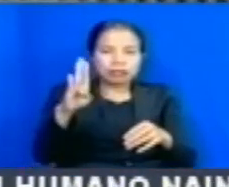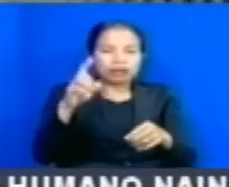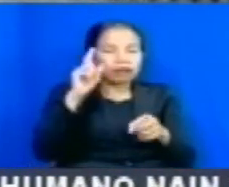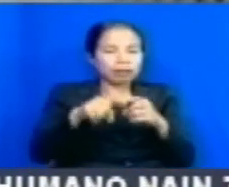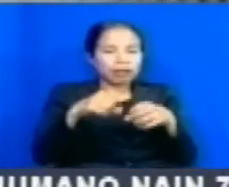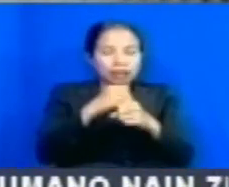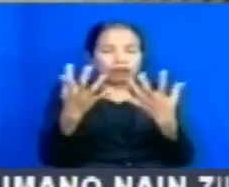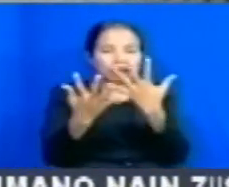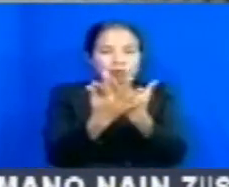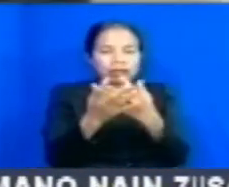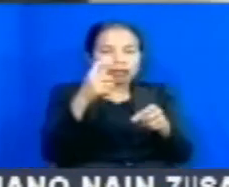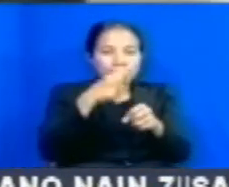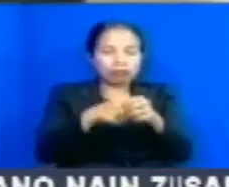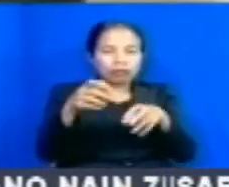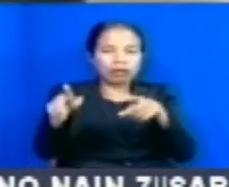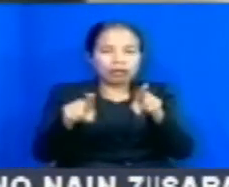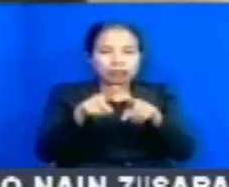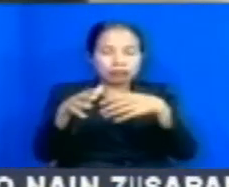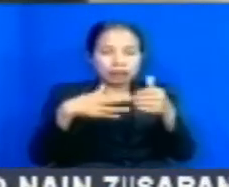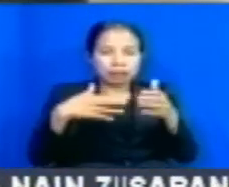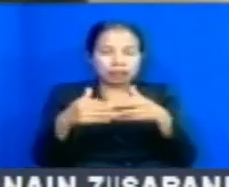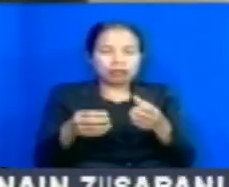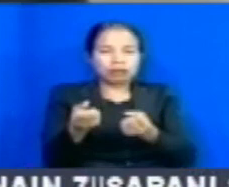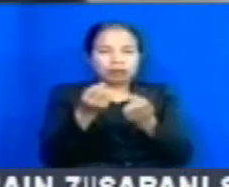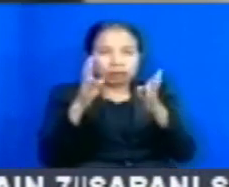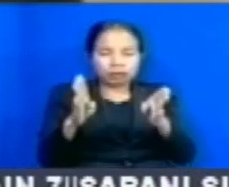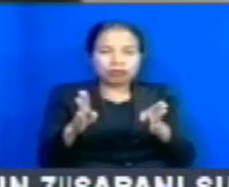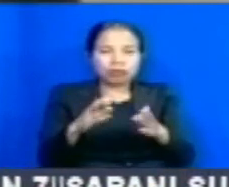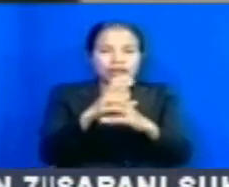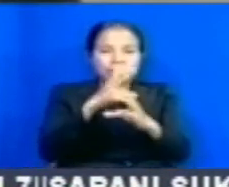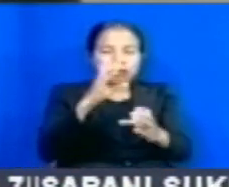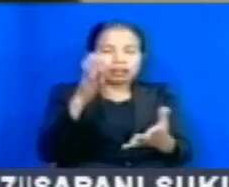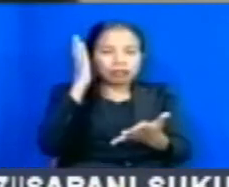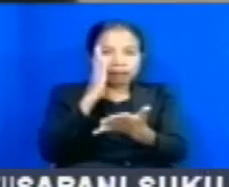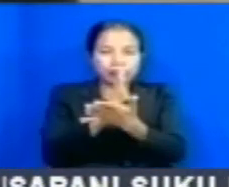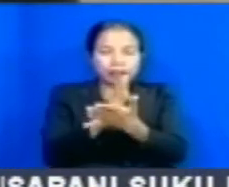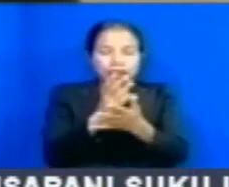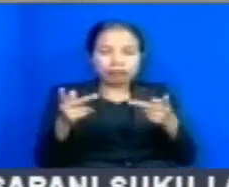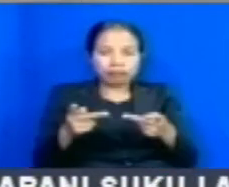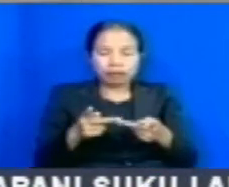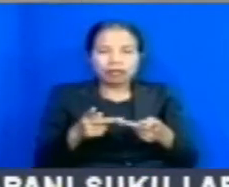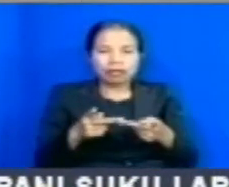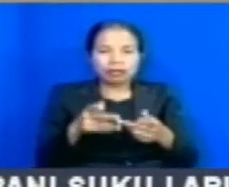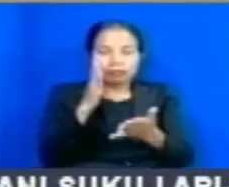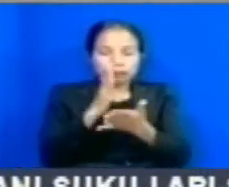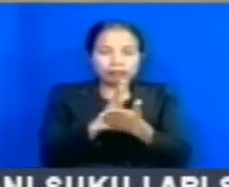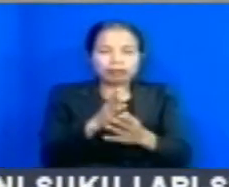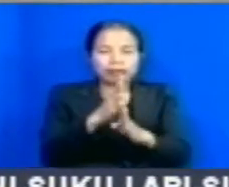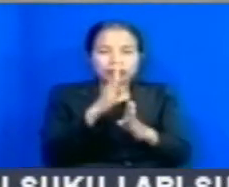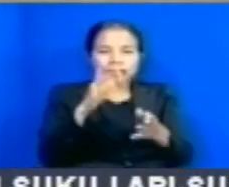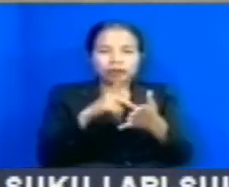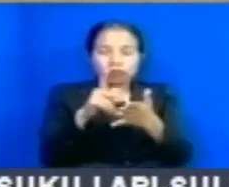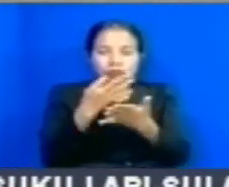hamosa engrafamento iha tempu babain. Motorista sira hateten ba carreta nebe para iha terminal Laran selu ho centavos